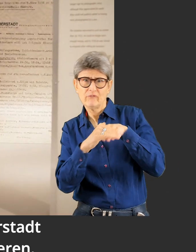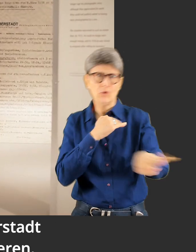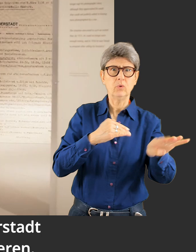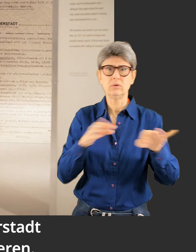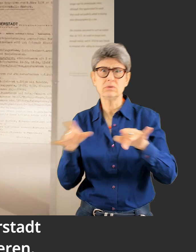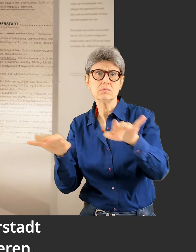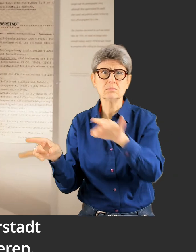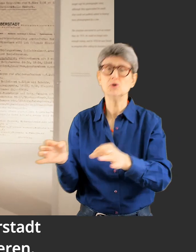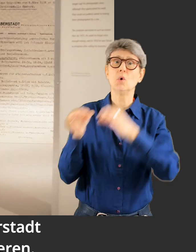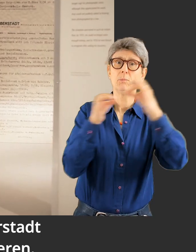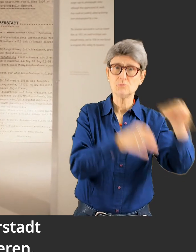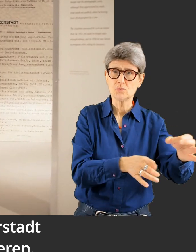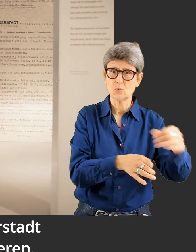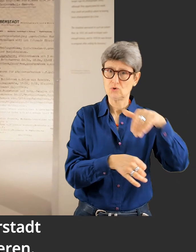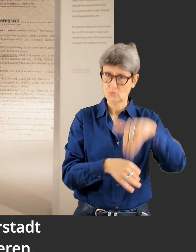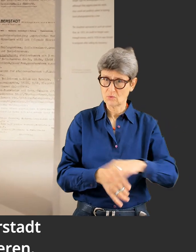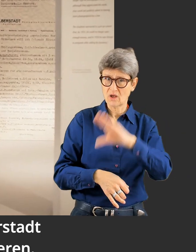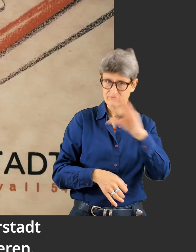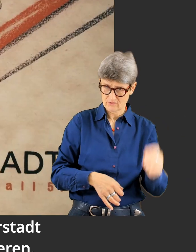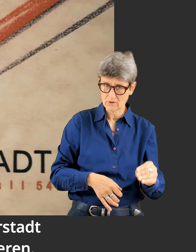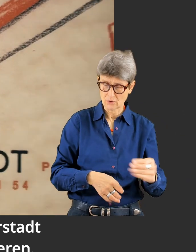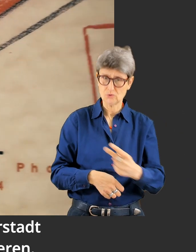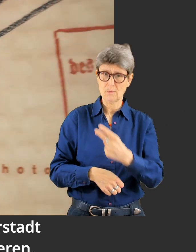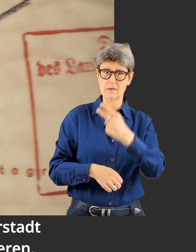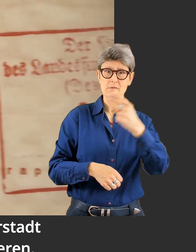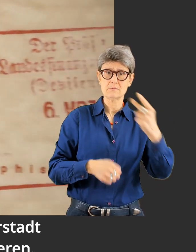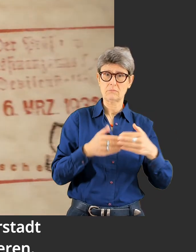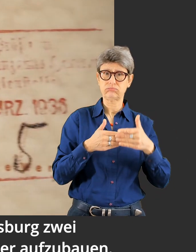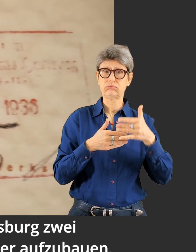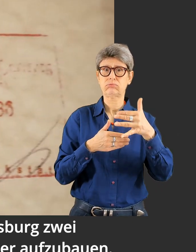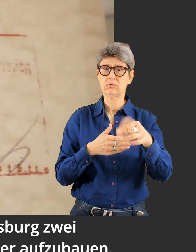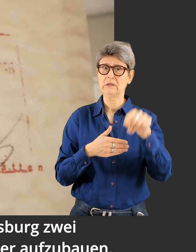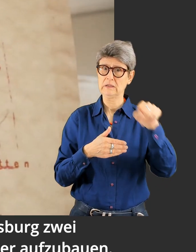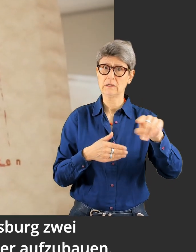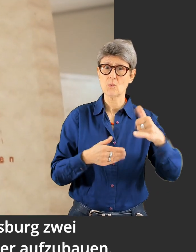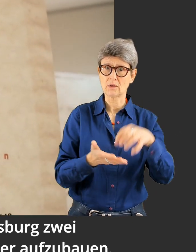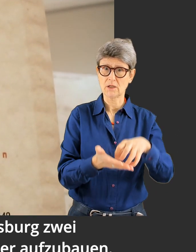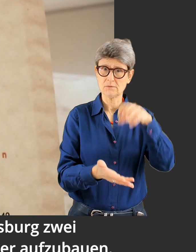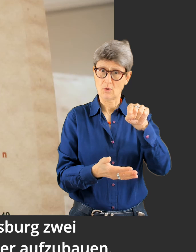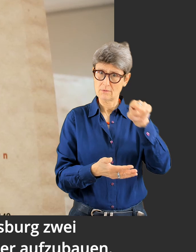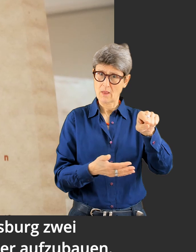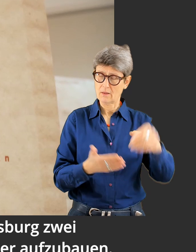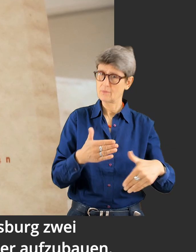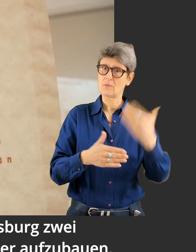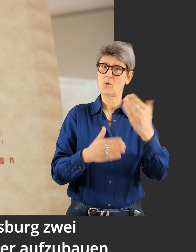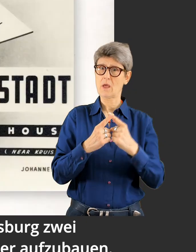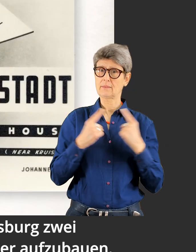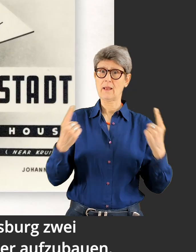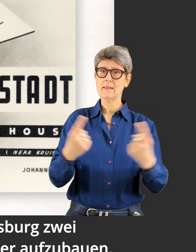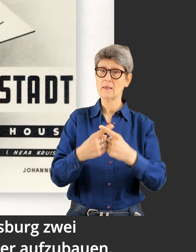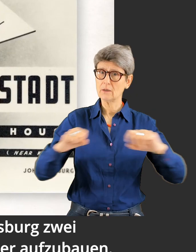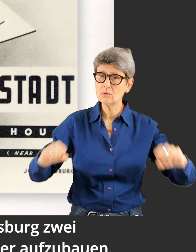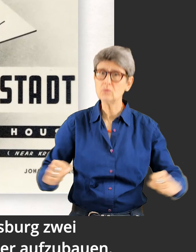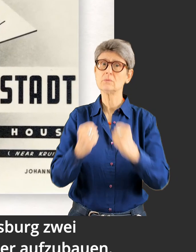1936 gelingt es Max Halberstadt, nach Südafrika zu emigrieren. Es gelang ihm auch, in Johannesburg